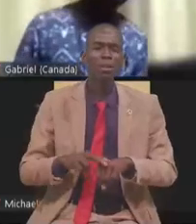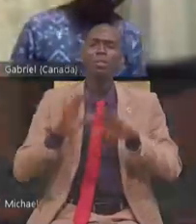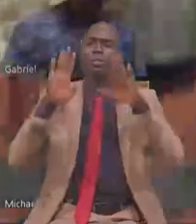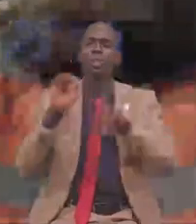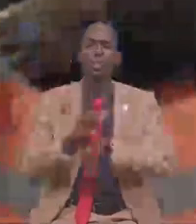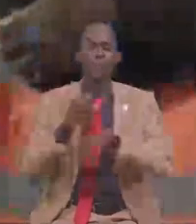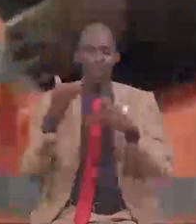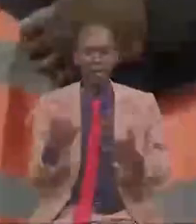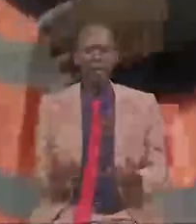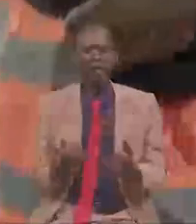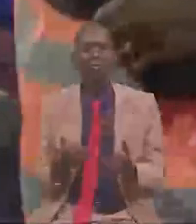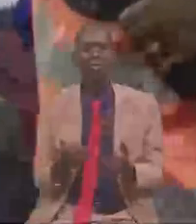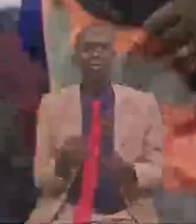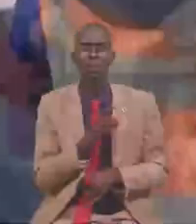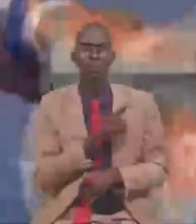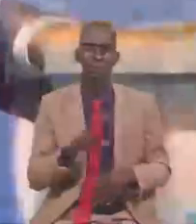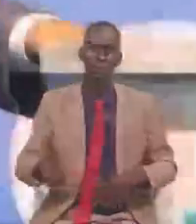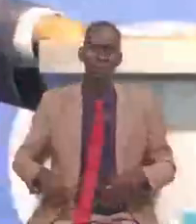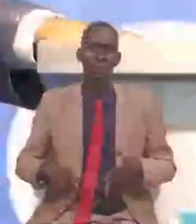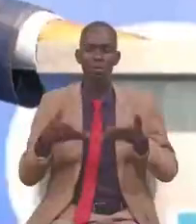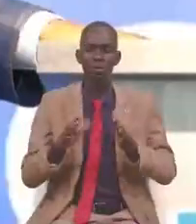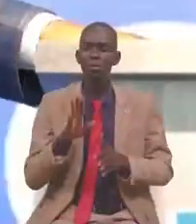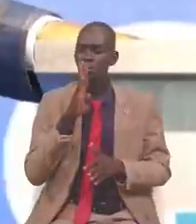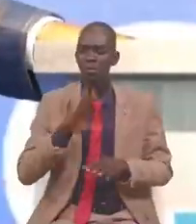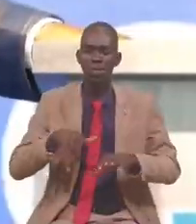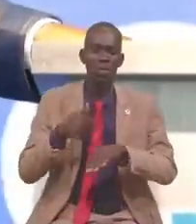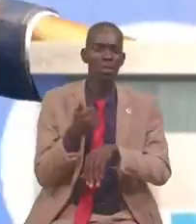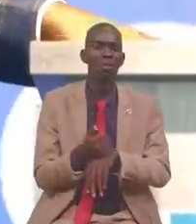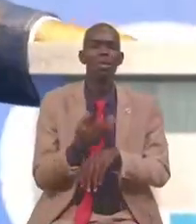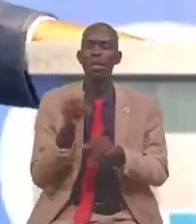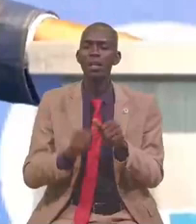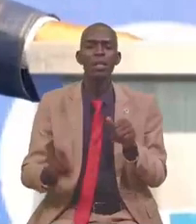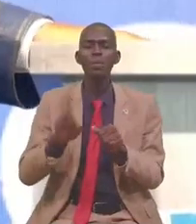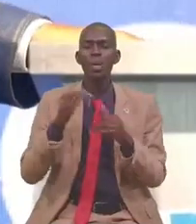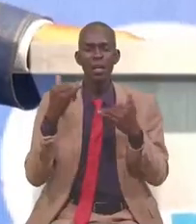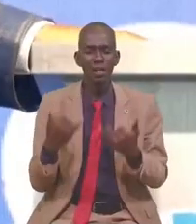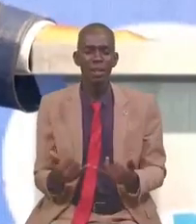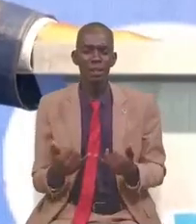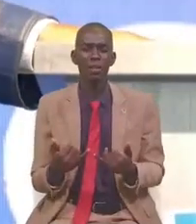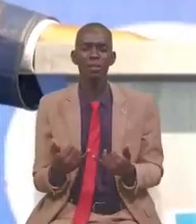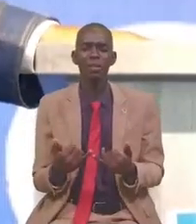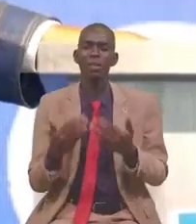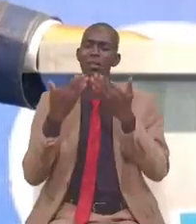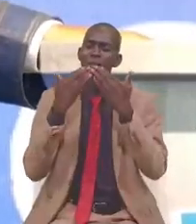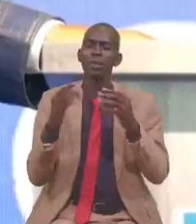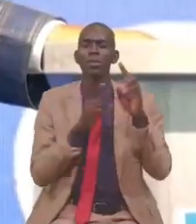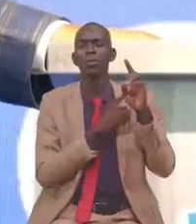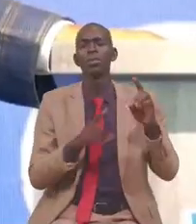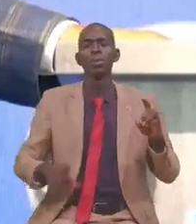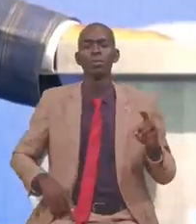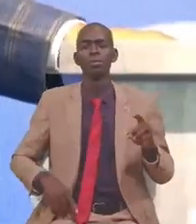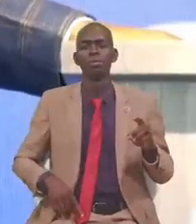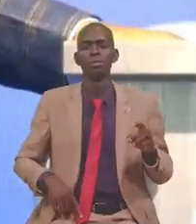maintenant. Seigneur, qu'il y ait la confirmation partout maintenant. Merci Seigneur.